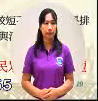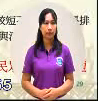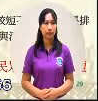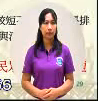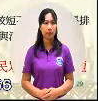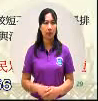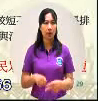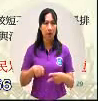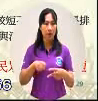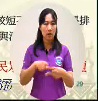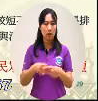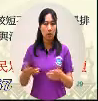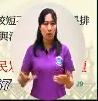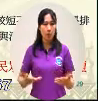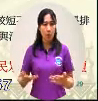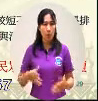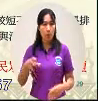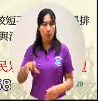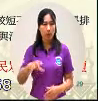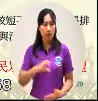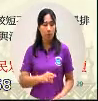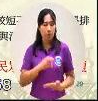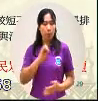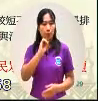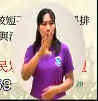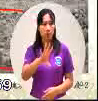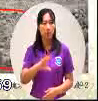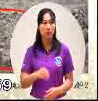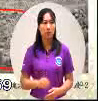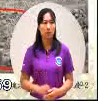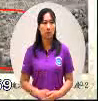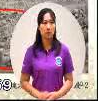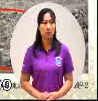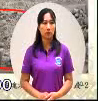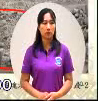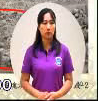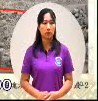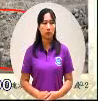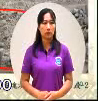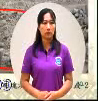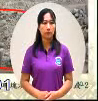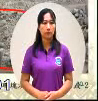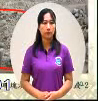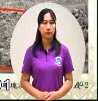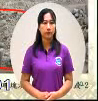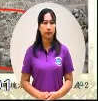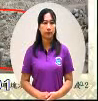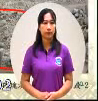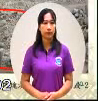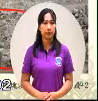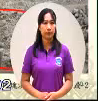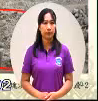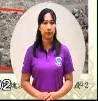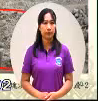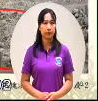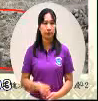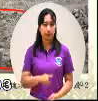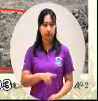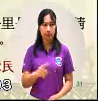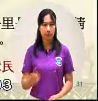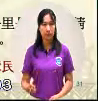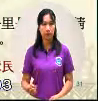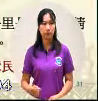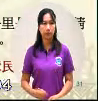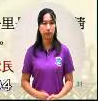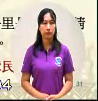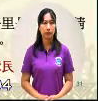位哈啊建议一下哈。这个台二十下一页，下一页这个不用了，